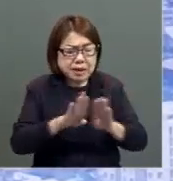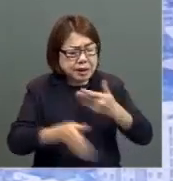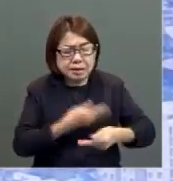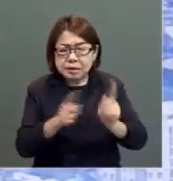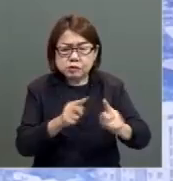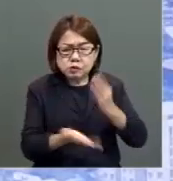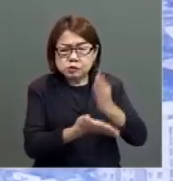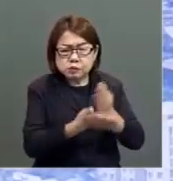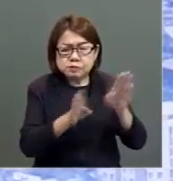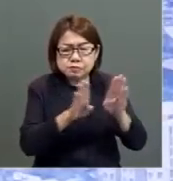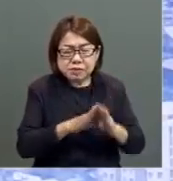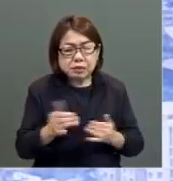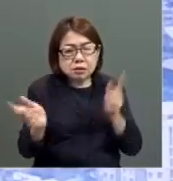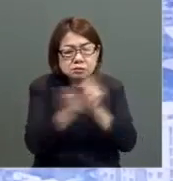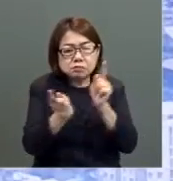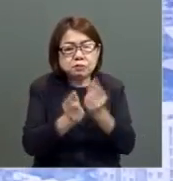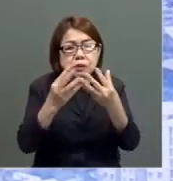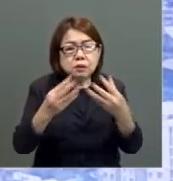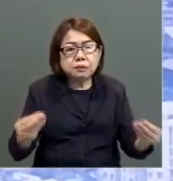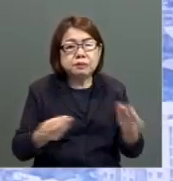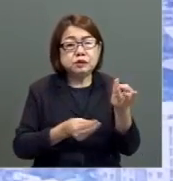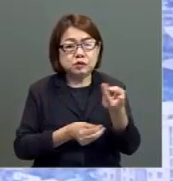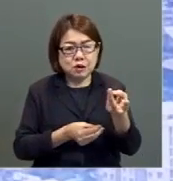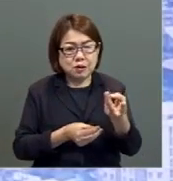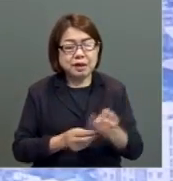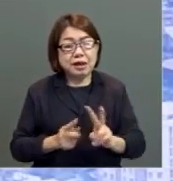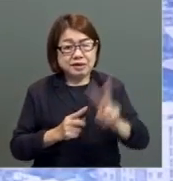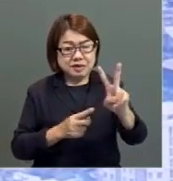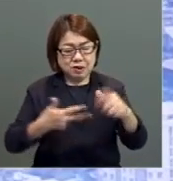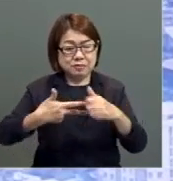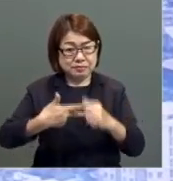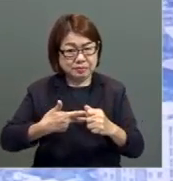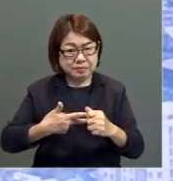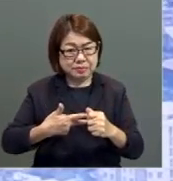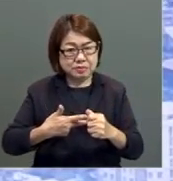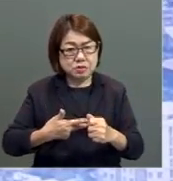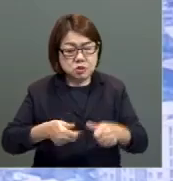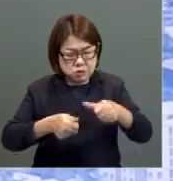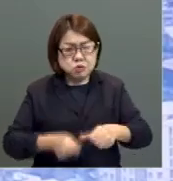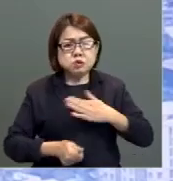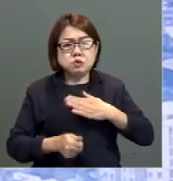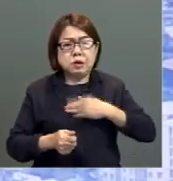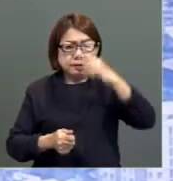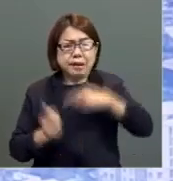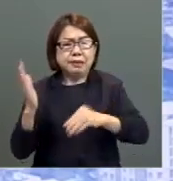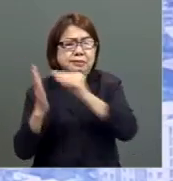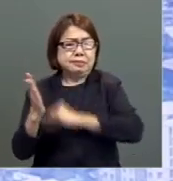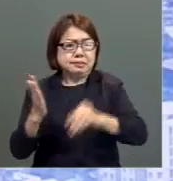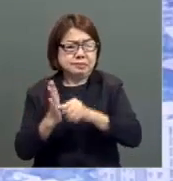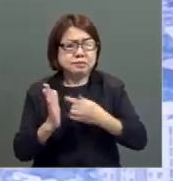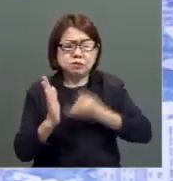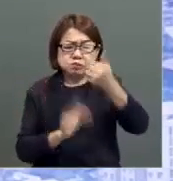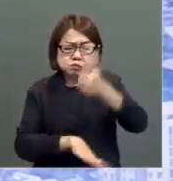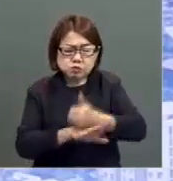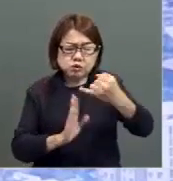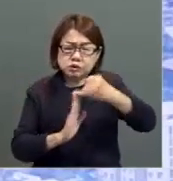อยลงอันที่สองก็คือเป็นเรื่องของการควบคุมกันภายในประเทศนะครับสิ่งที่เราแจ้งข่าวออกไปน